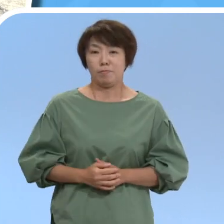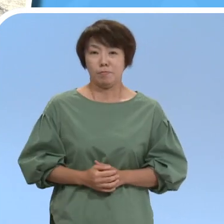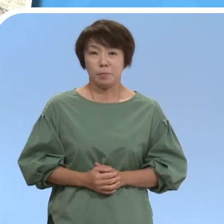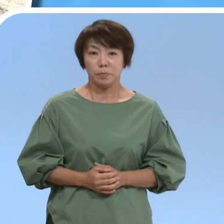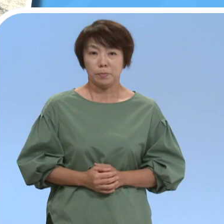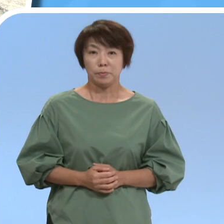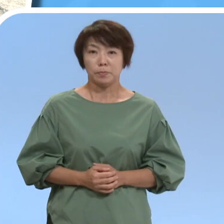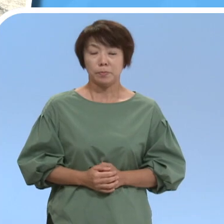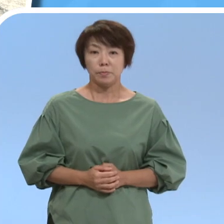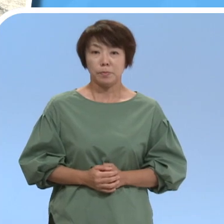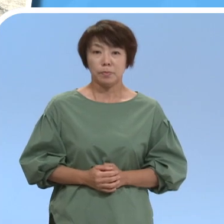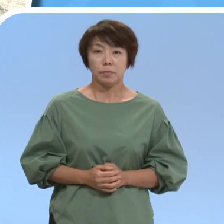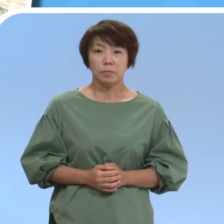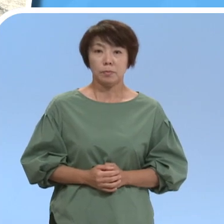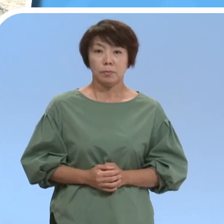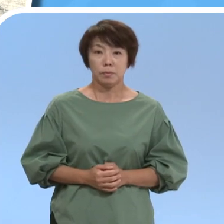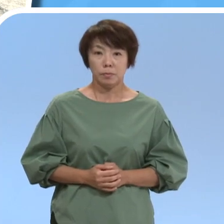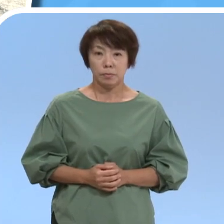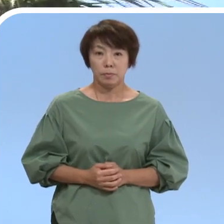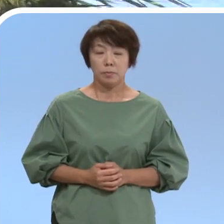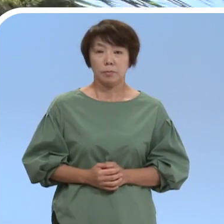ポートします。